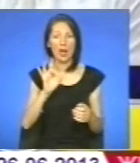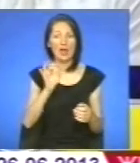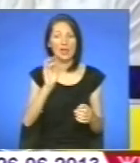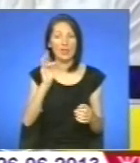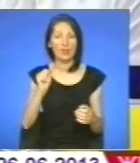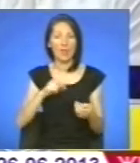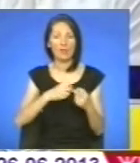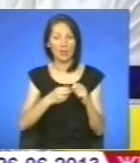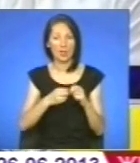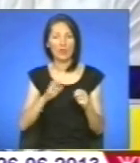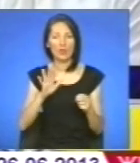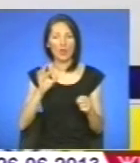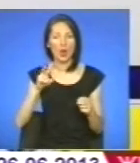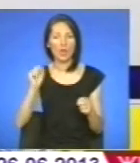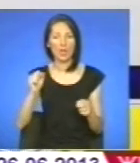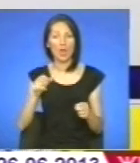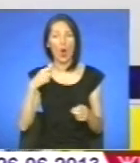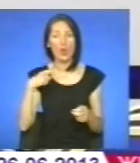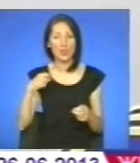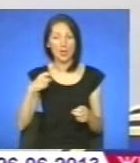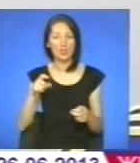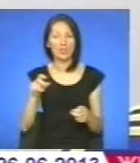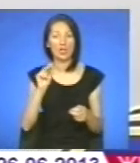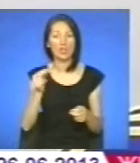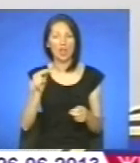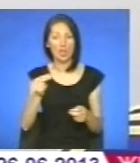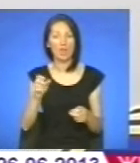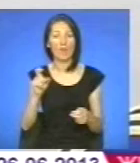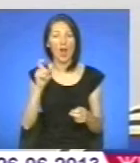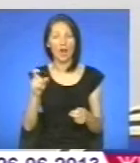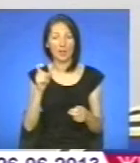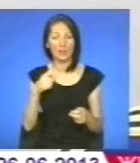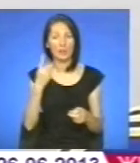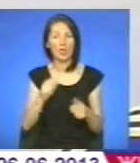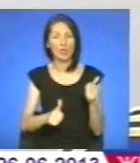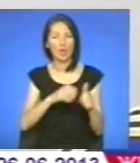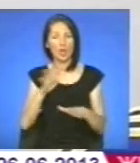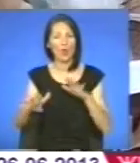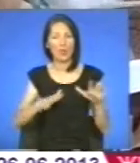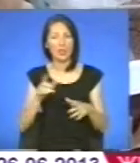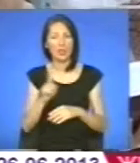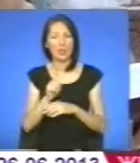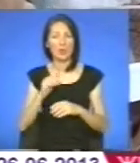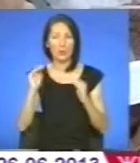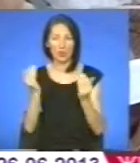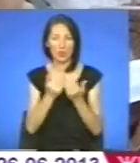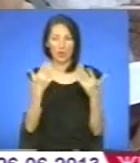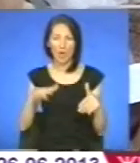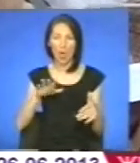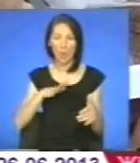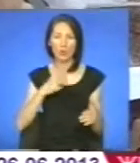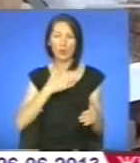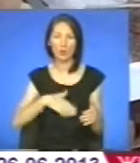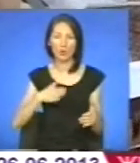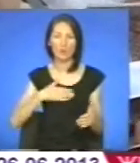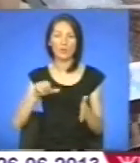Івано-Франківщини, Волині, Одещини, Чернігівщини та Харківщини. Перші тренування на Тернопільському стадіоні уже відбулися. Приємно, що нас